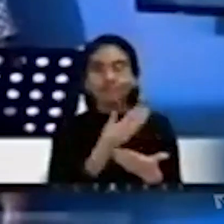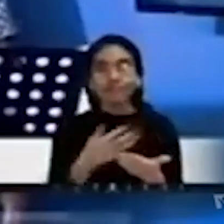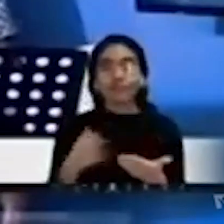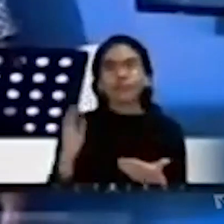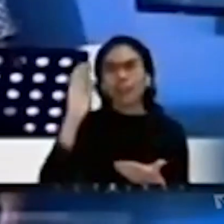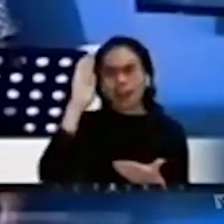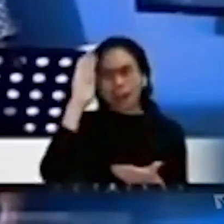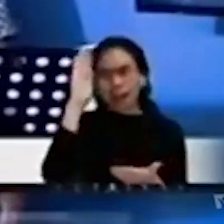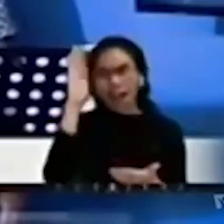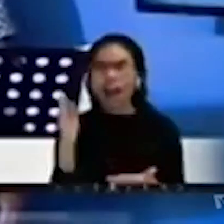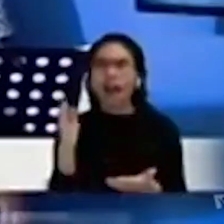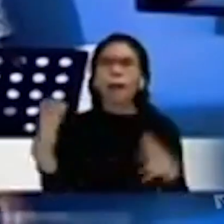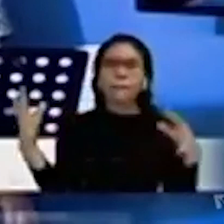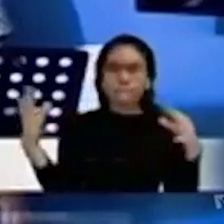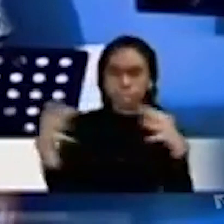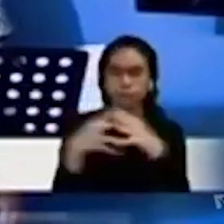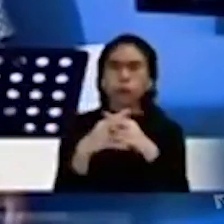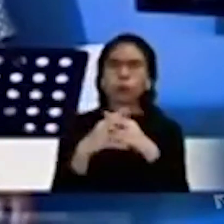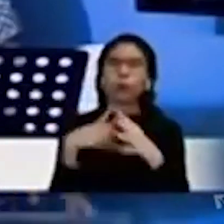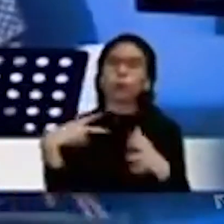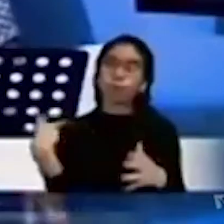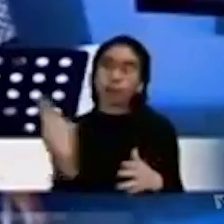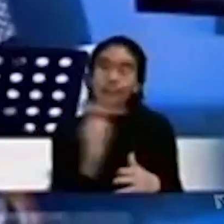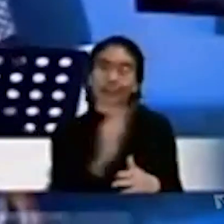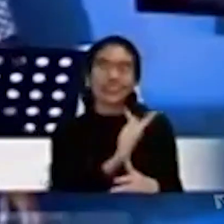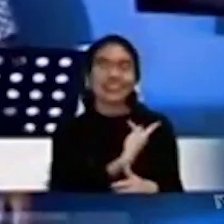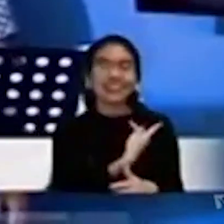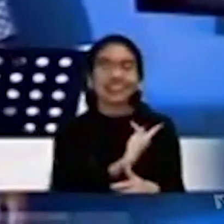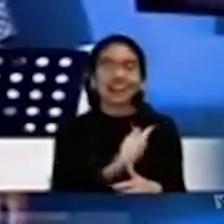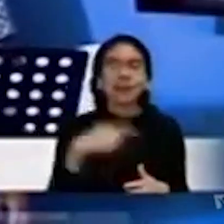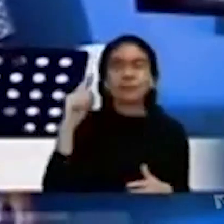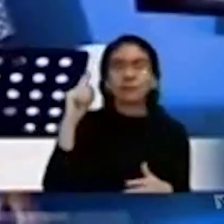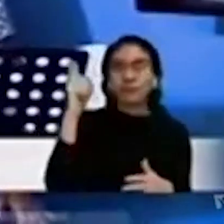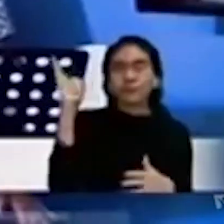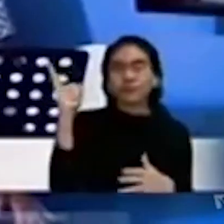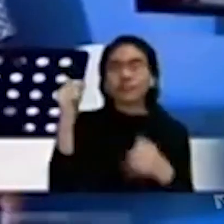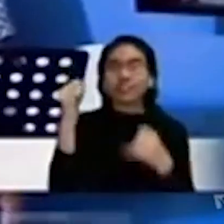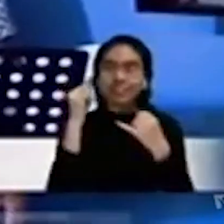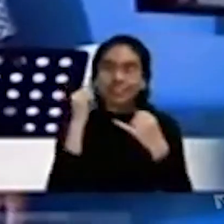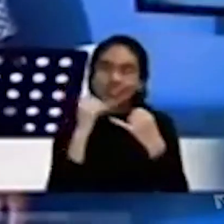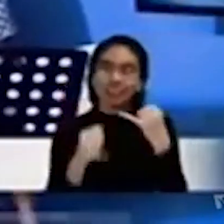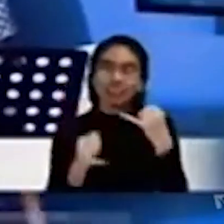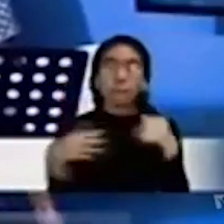Akan berkumpul kita di tepi sungai